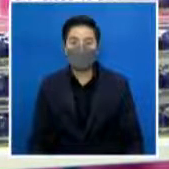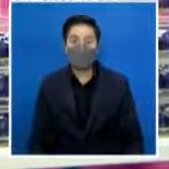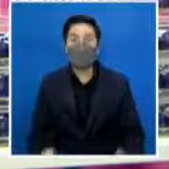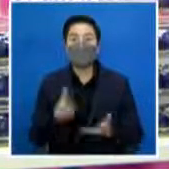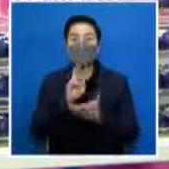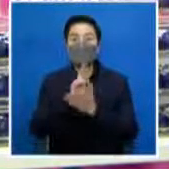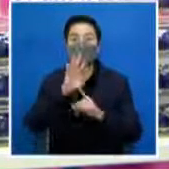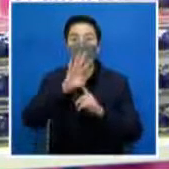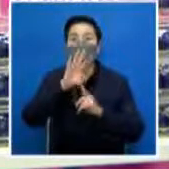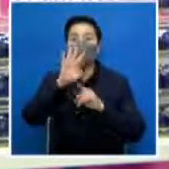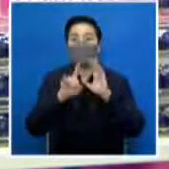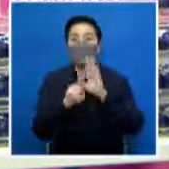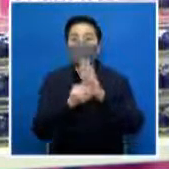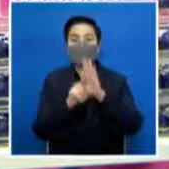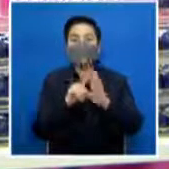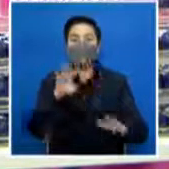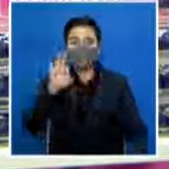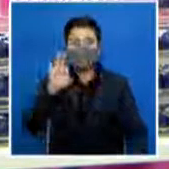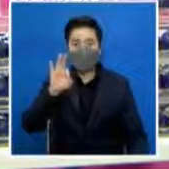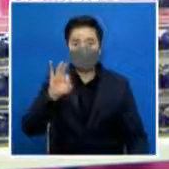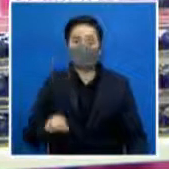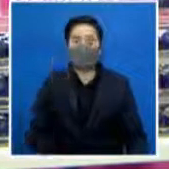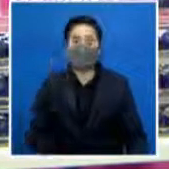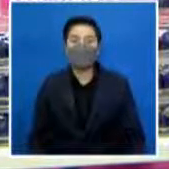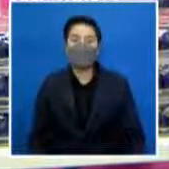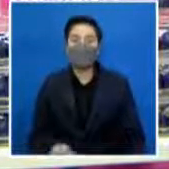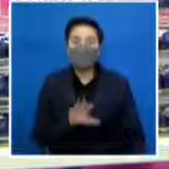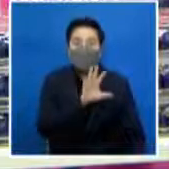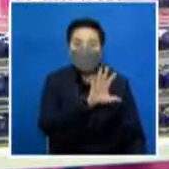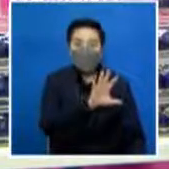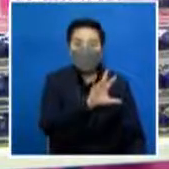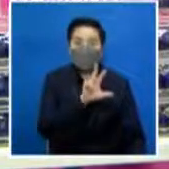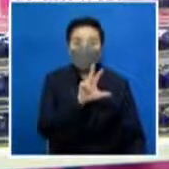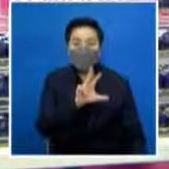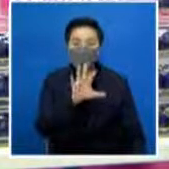อันดับที่4หมุนครั้งที่9เลขที่ออก